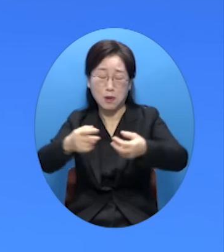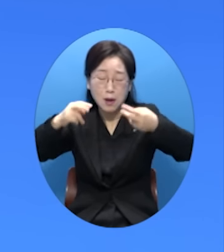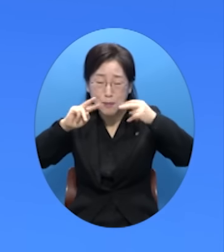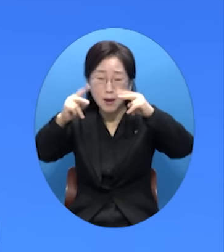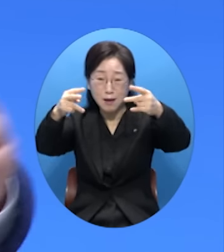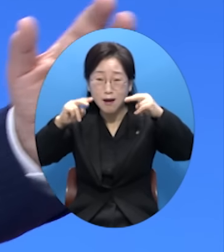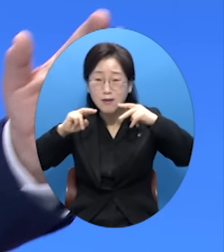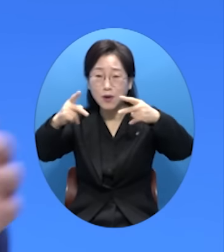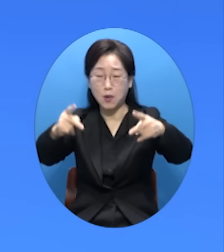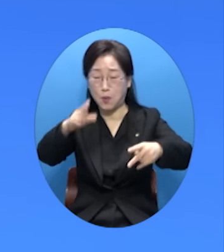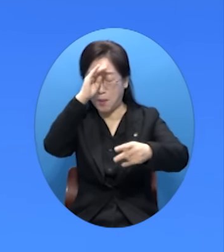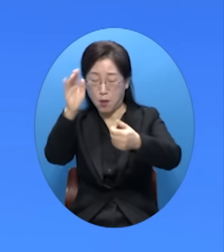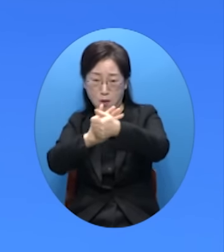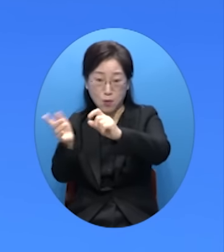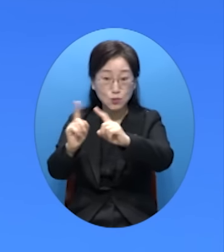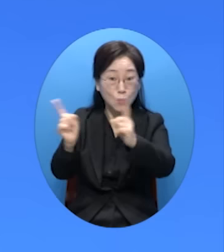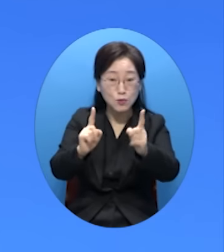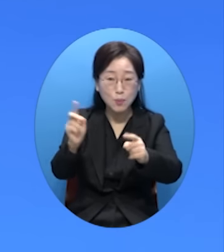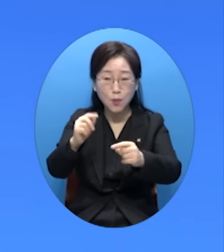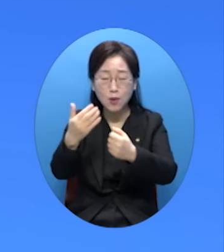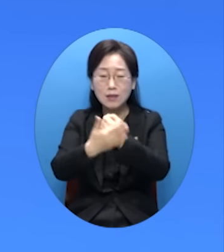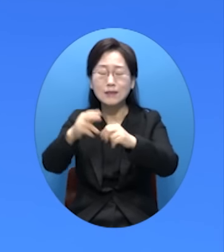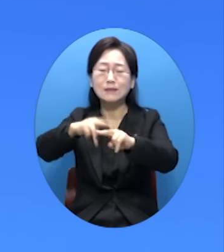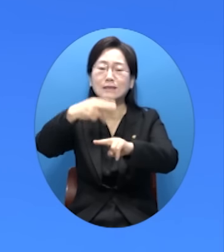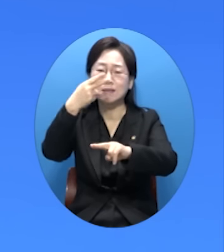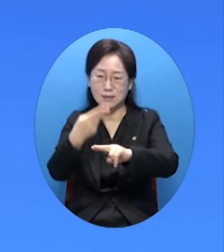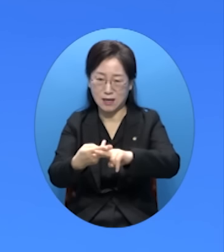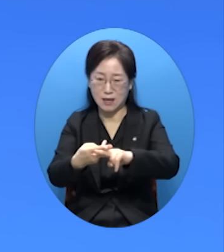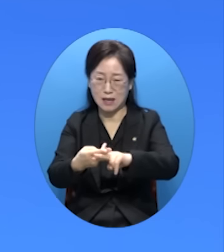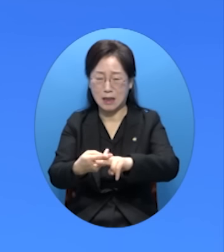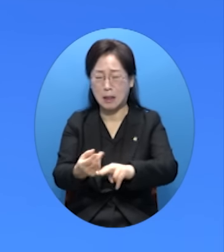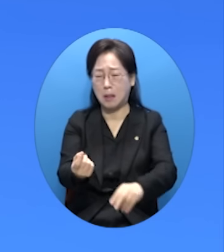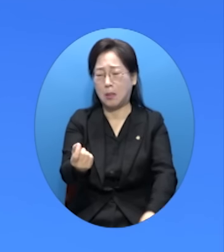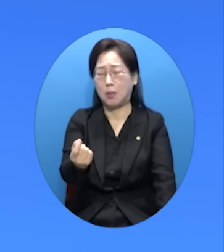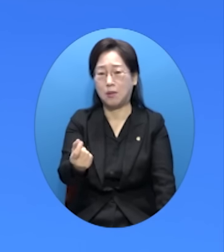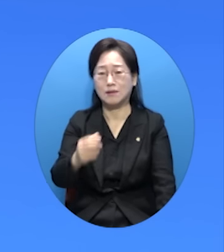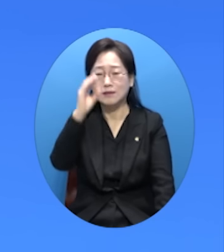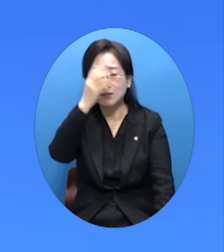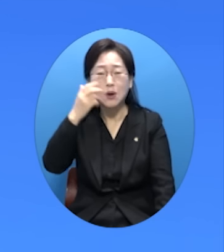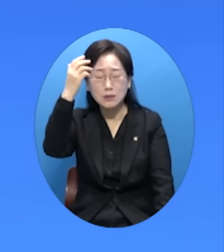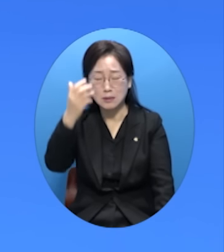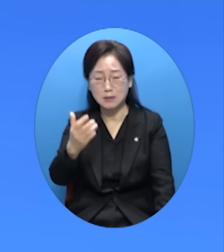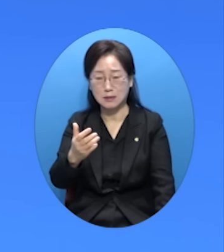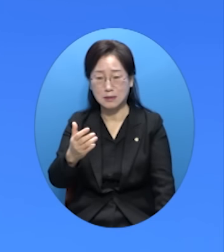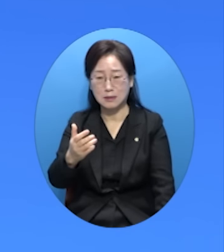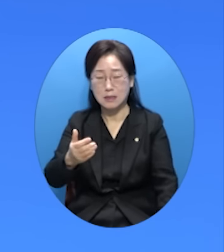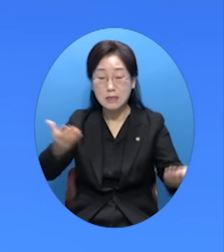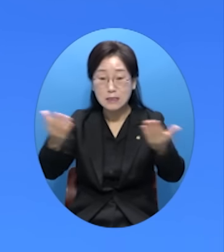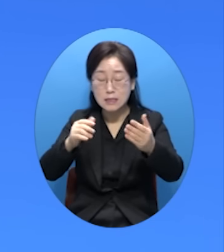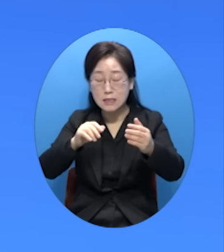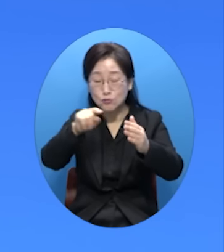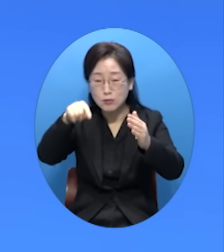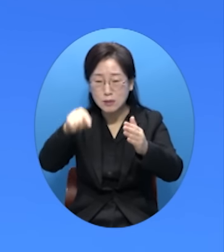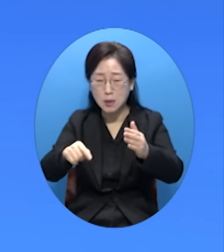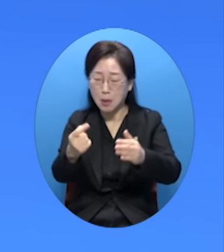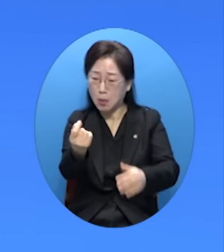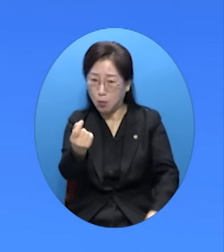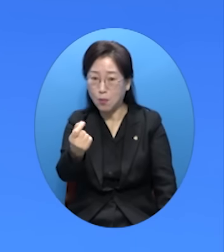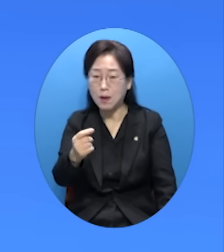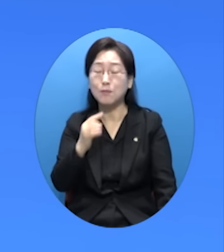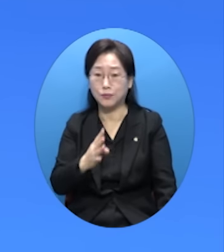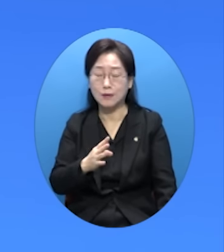말하고 막 병을 고치고, 그거는 은사적인 아주 부스러기, 성령 역사 가운데 부스러기 열매고,